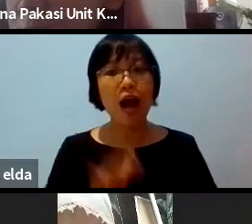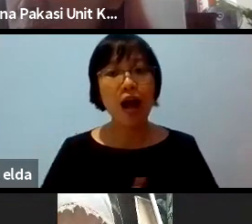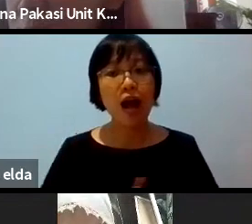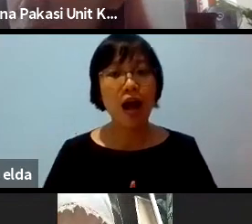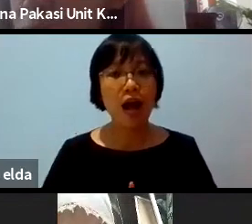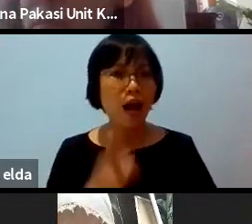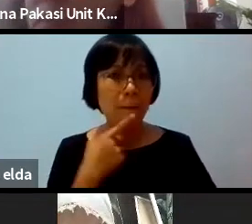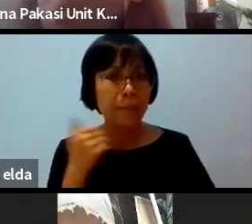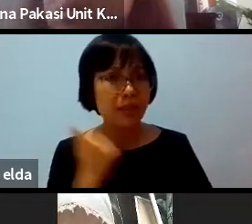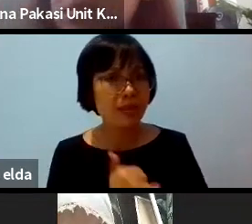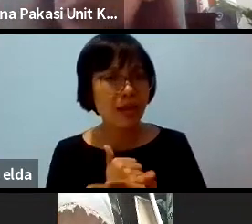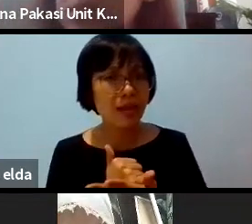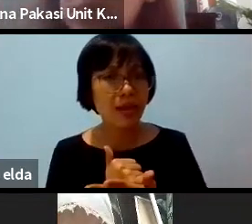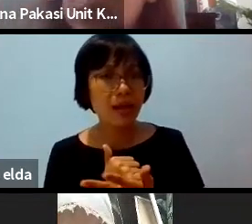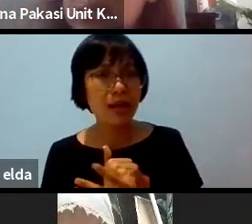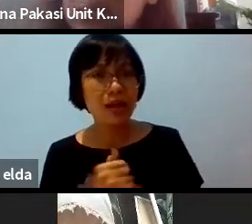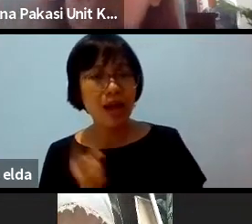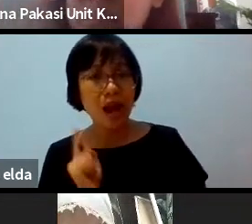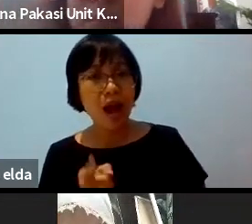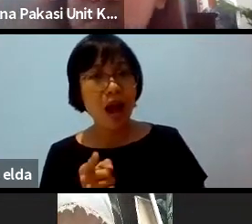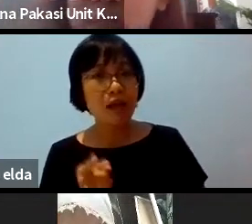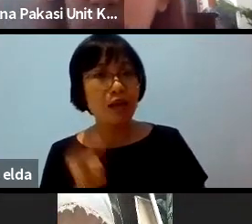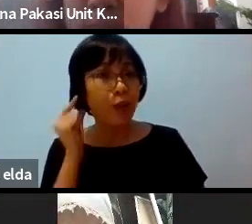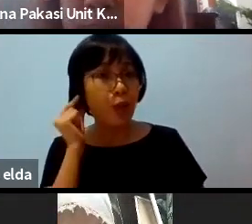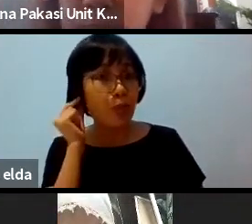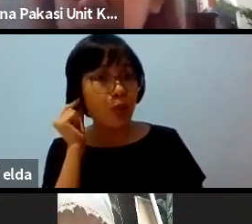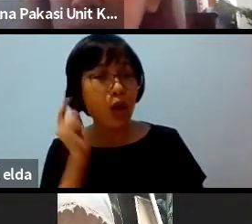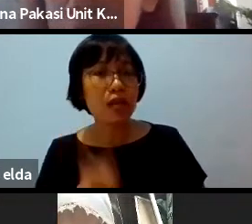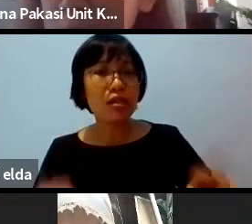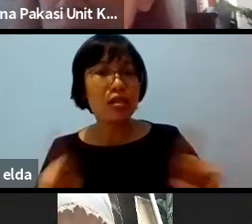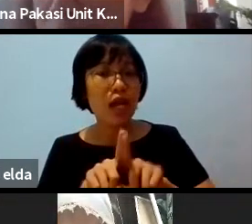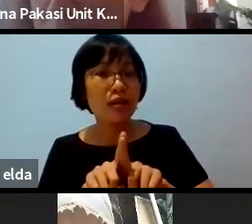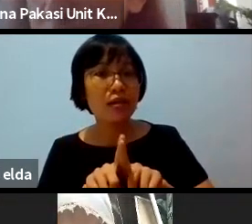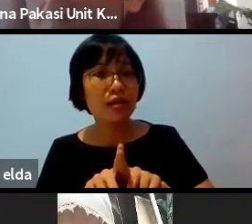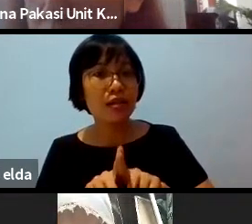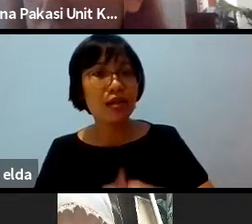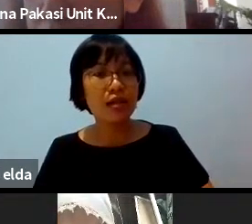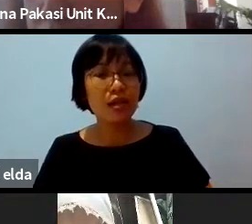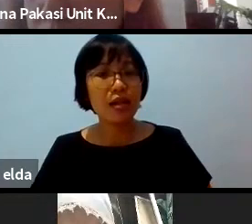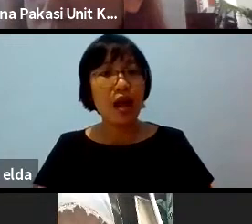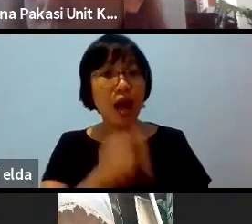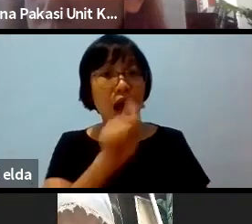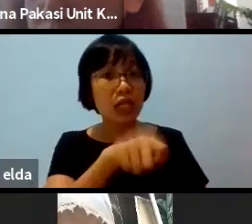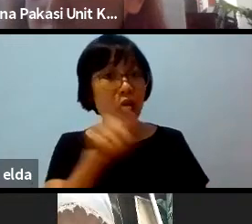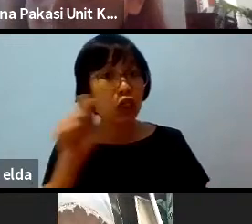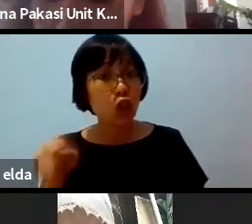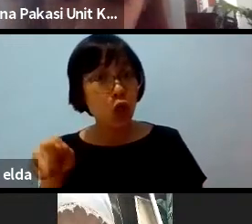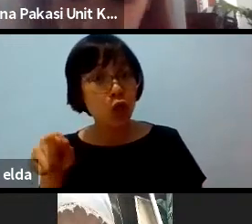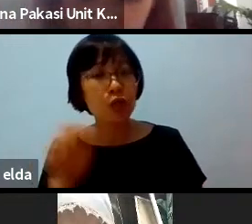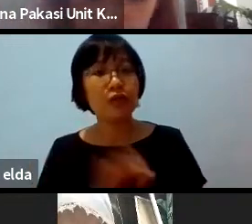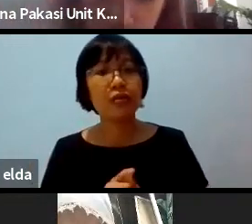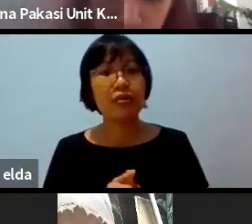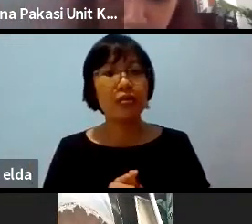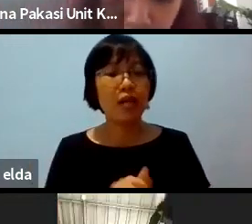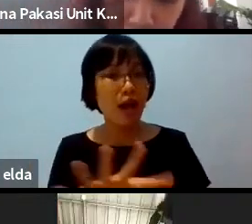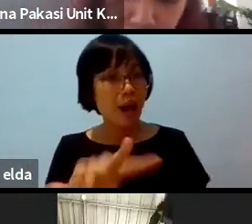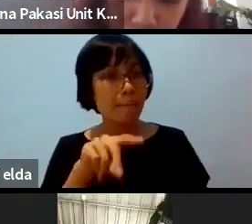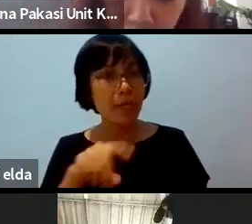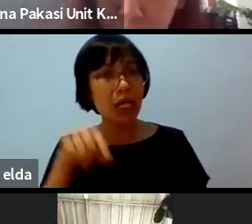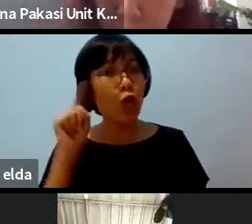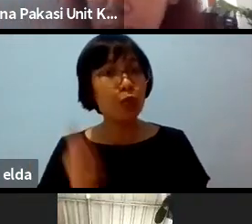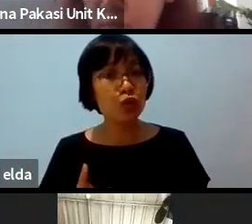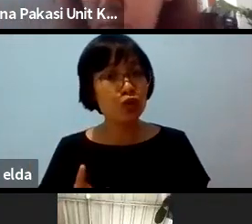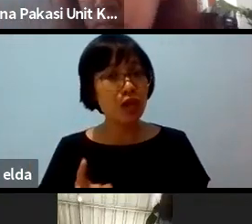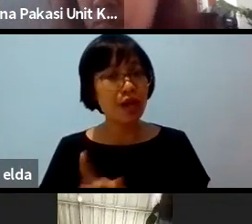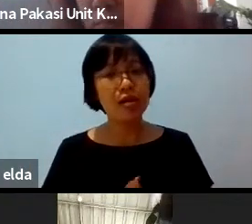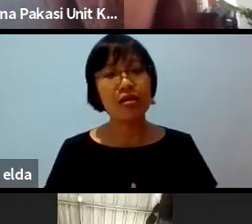perempuan di ada perempuan yang menjadi rektor, yang berada di posisi decision making, tapi kita mesti hati-hati juga gitu, karena